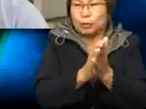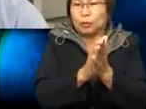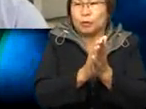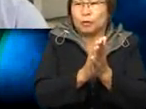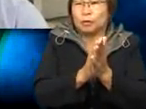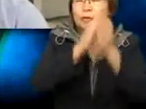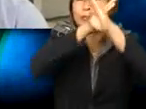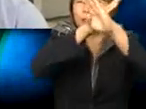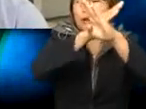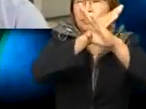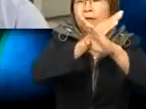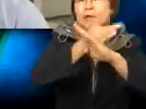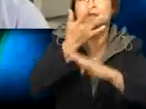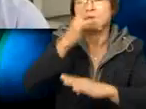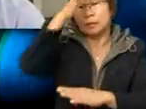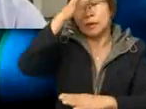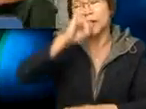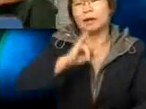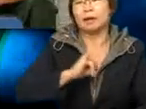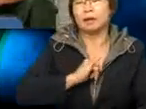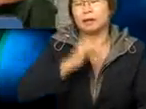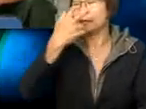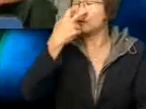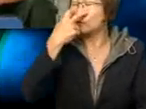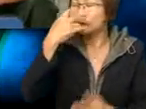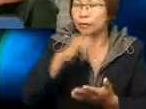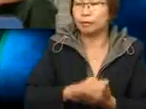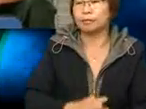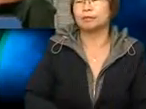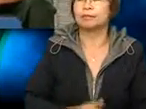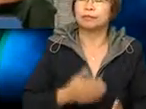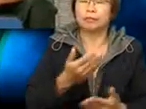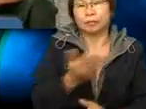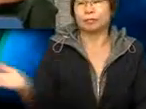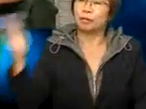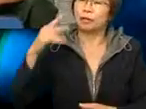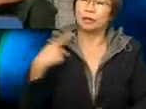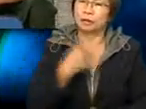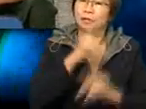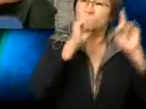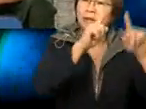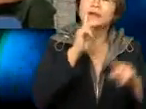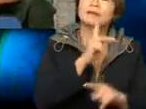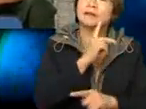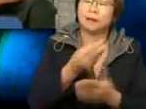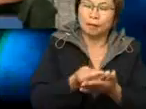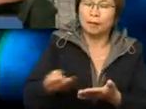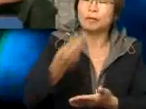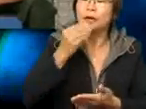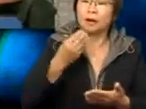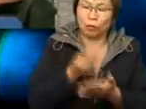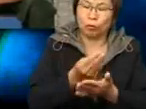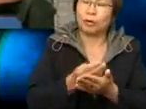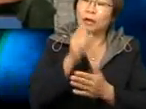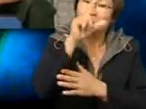membela nasib ayahku yang cacat kelihatan itu. Azmin, mari kita ke kantin. Aku nak belanja kau hari ini. Aku